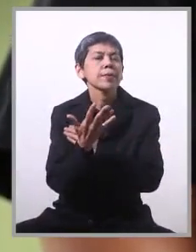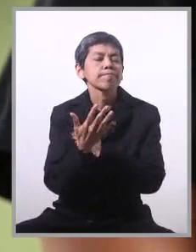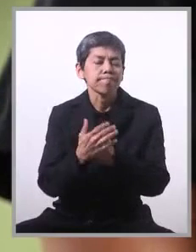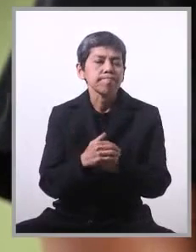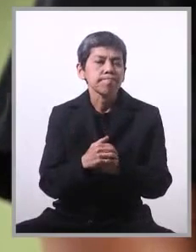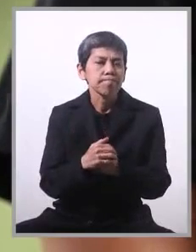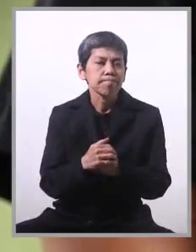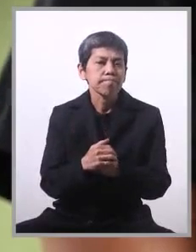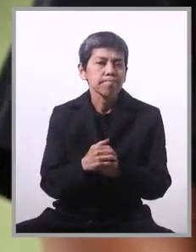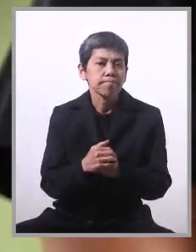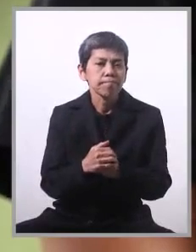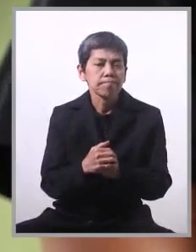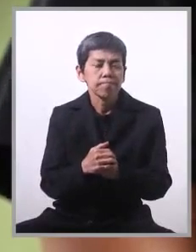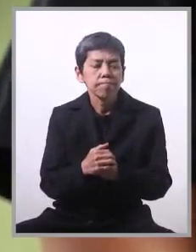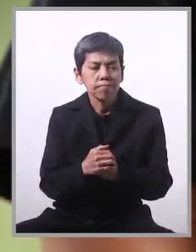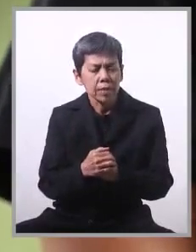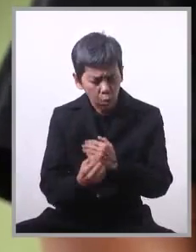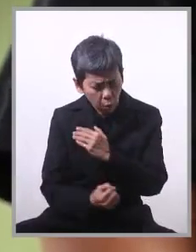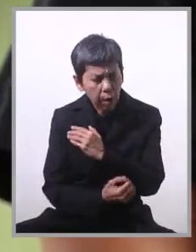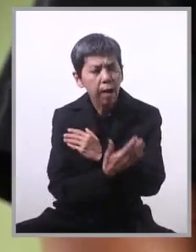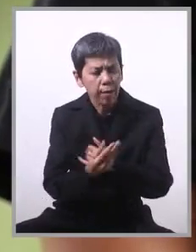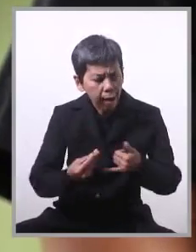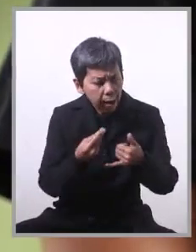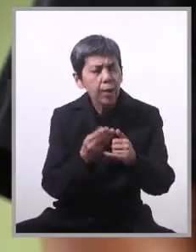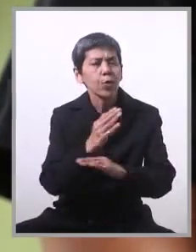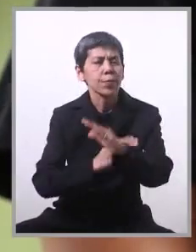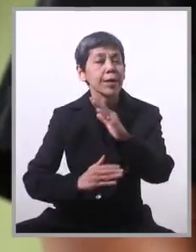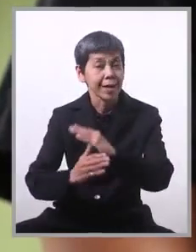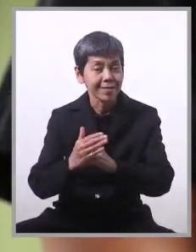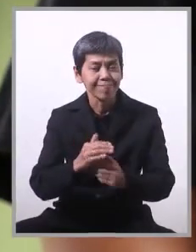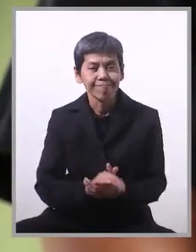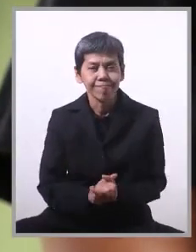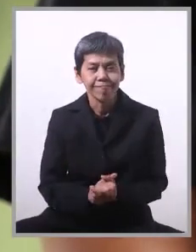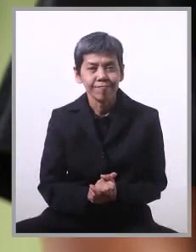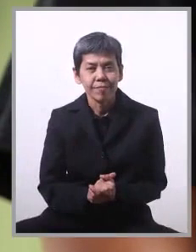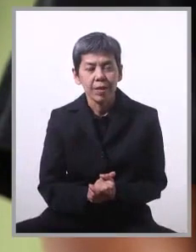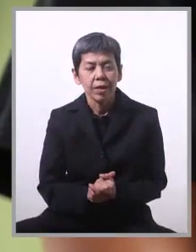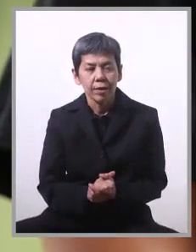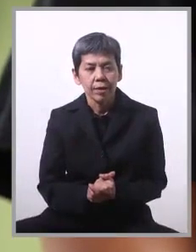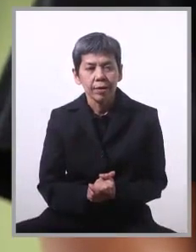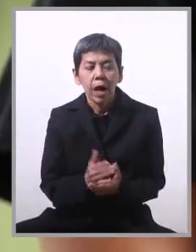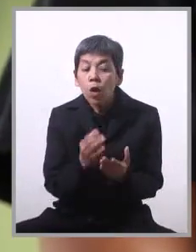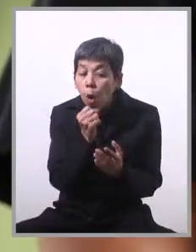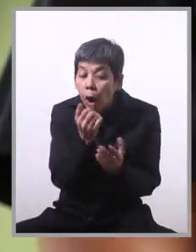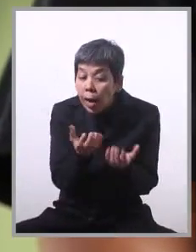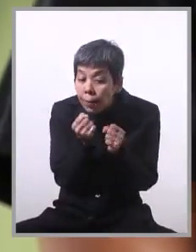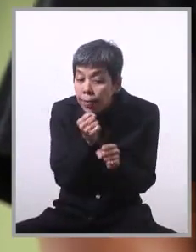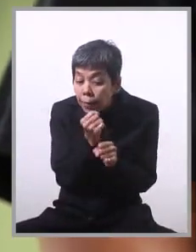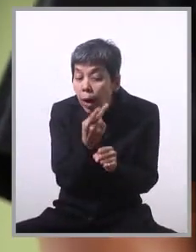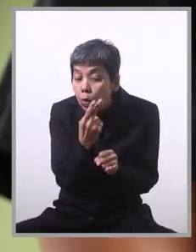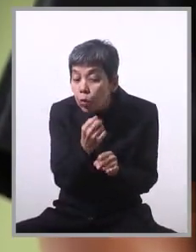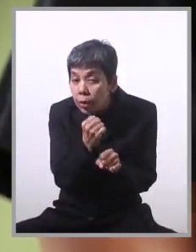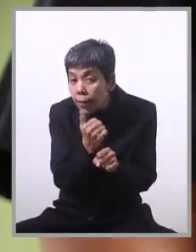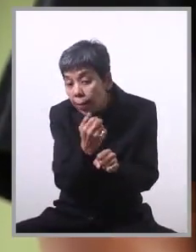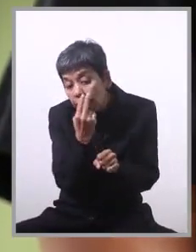ครับให้โอกาสเขาบ้างบางทีลองรับเขาไหนลองทำดู